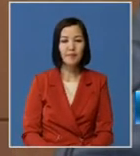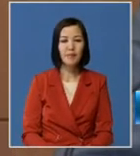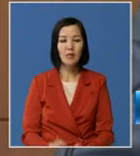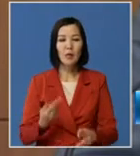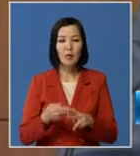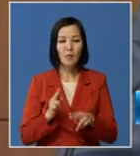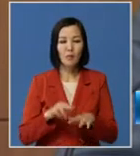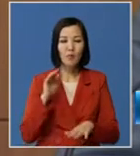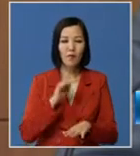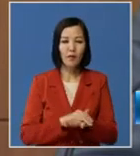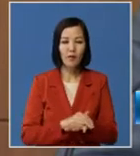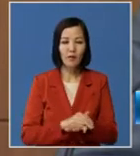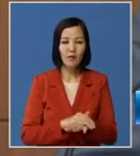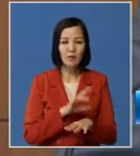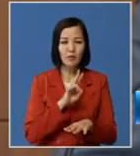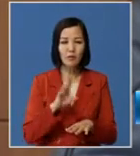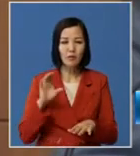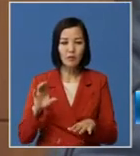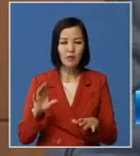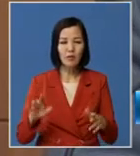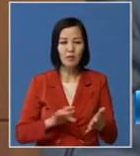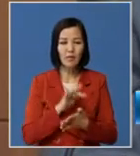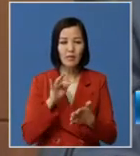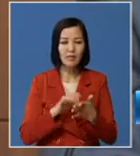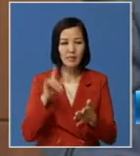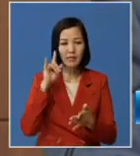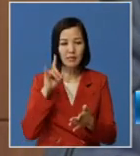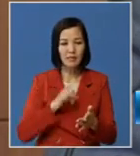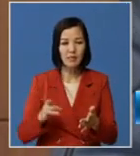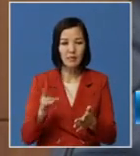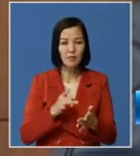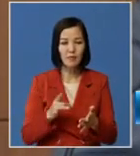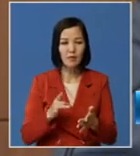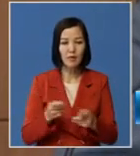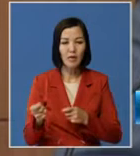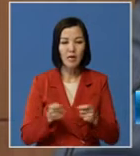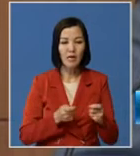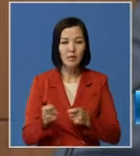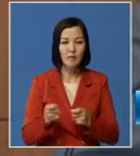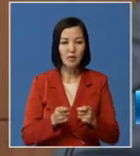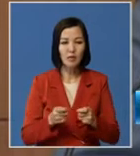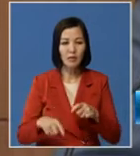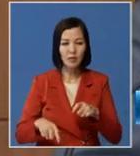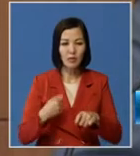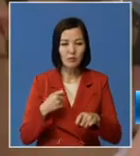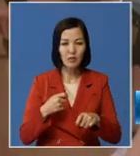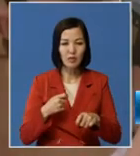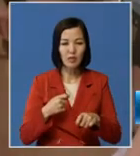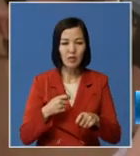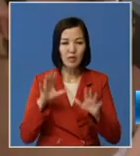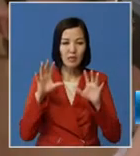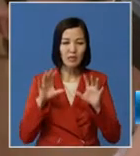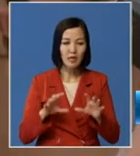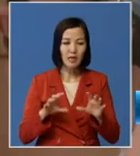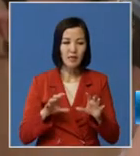Бұл факт бойынша Нұр-Султан қаласының тұрғынына Қазақстан Республикасының әкімшілік құқық бұзушылық туралы